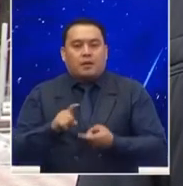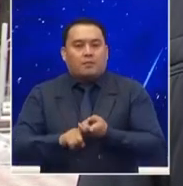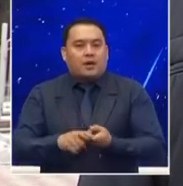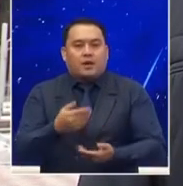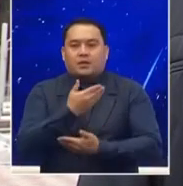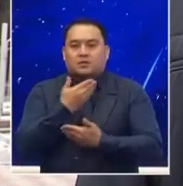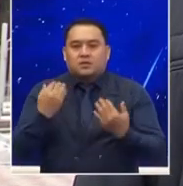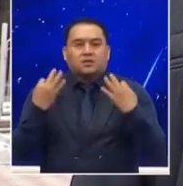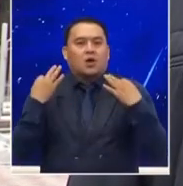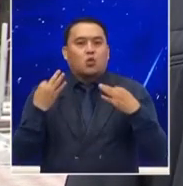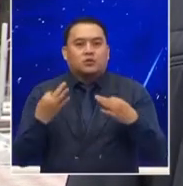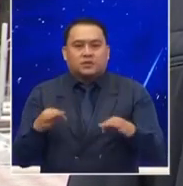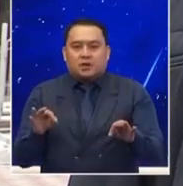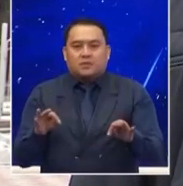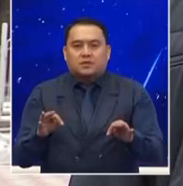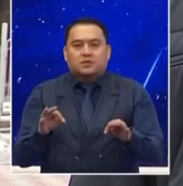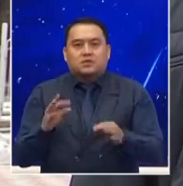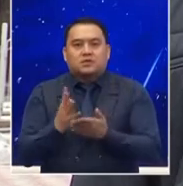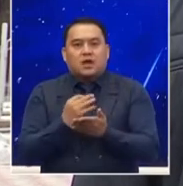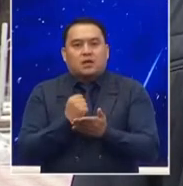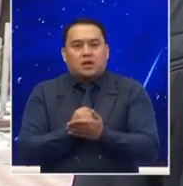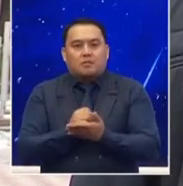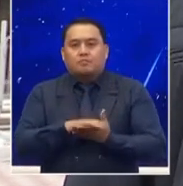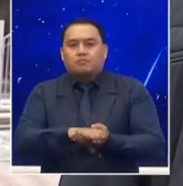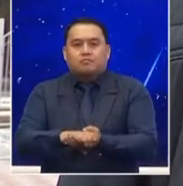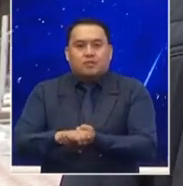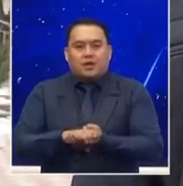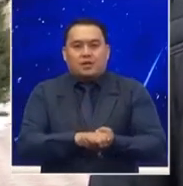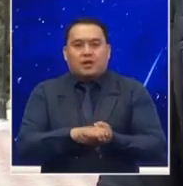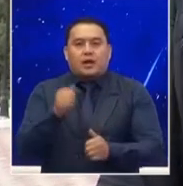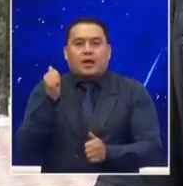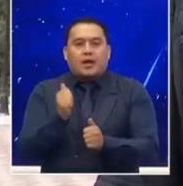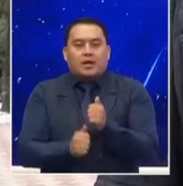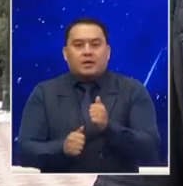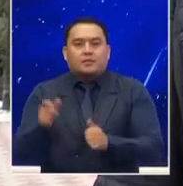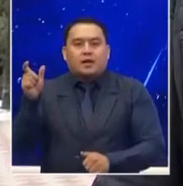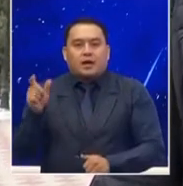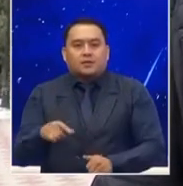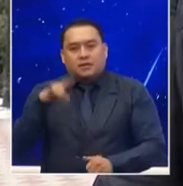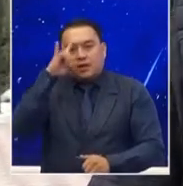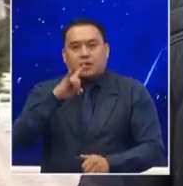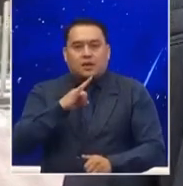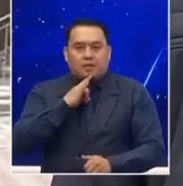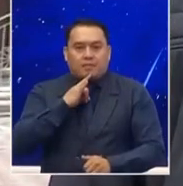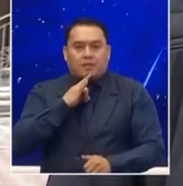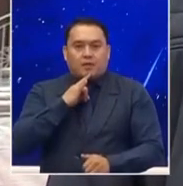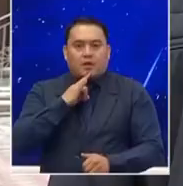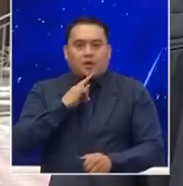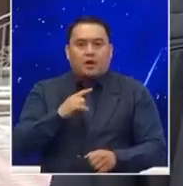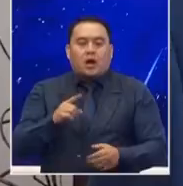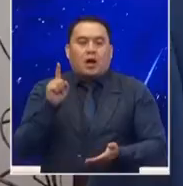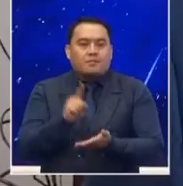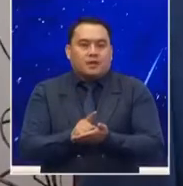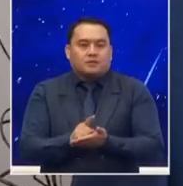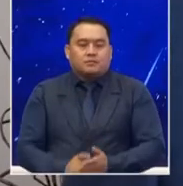емес, тәуелсіздігімізді сақтап, оның іргесін бекіту, ол әр Қазақстанның азаматына жаңағы борышы деп